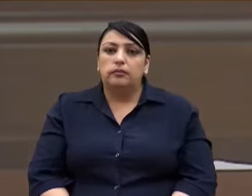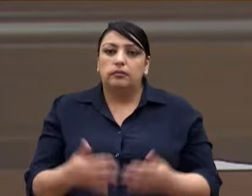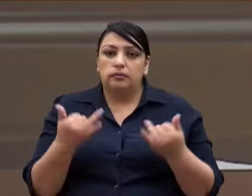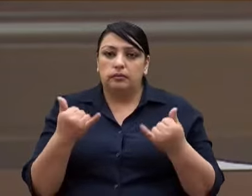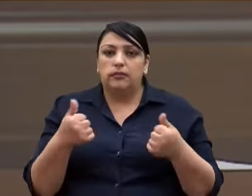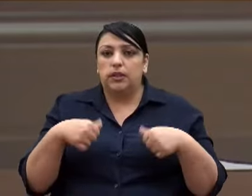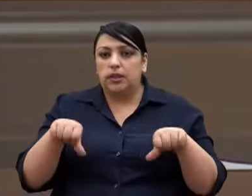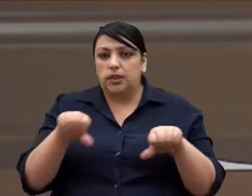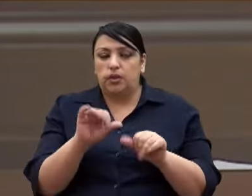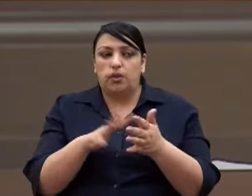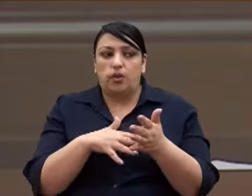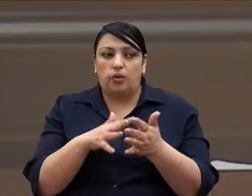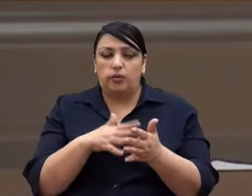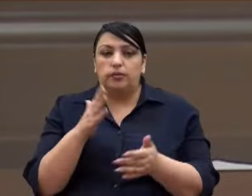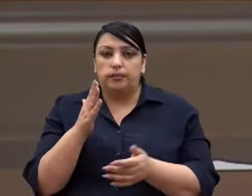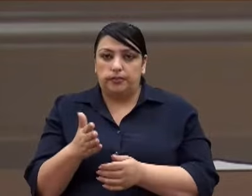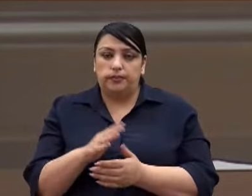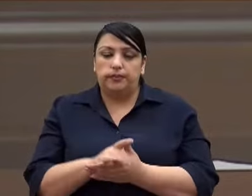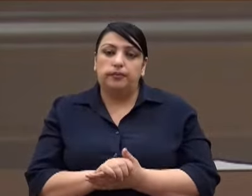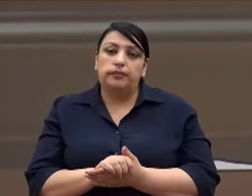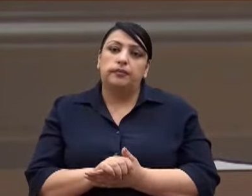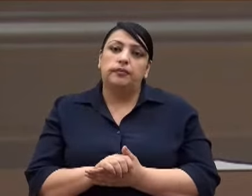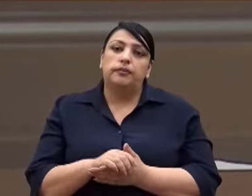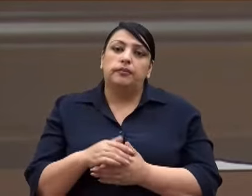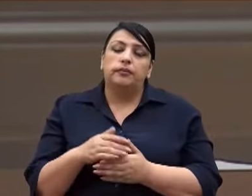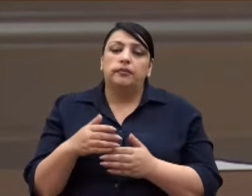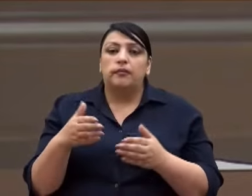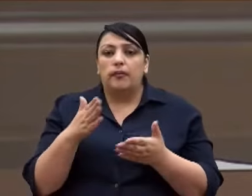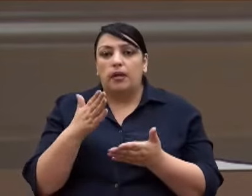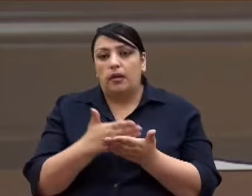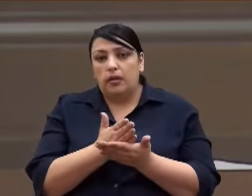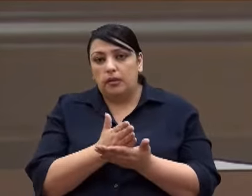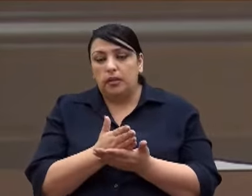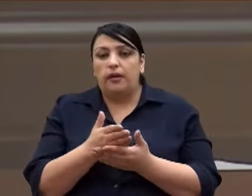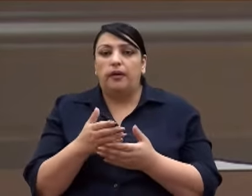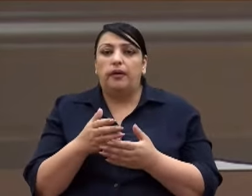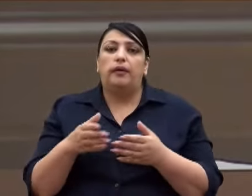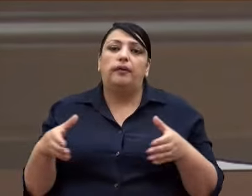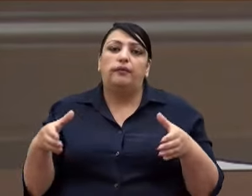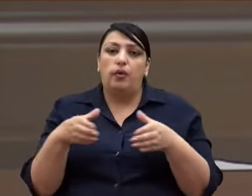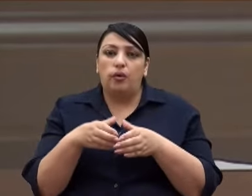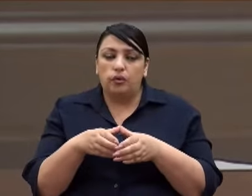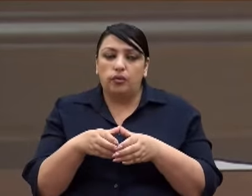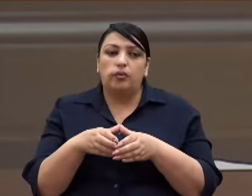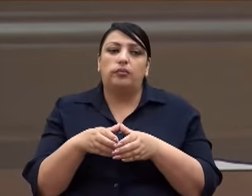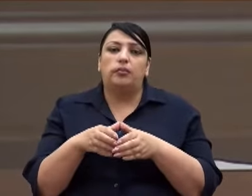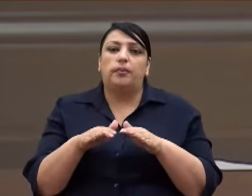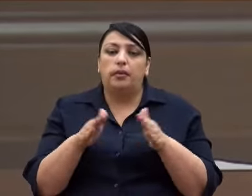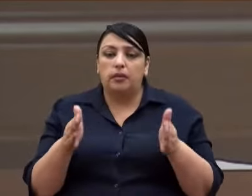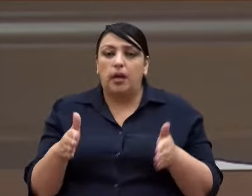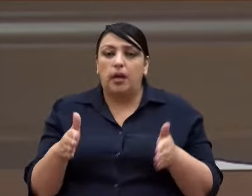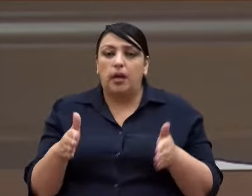հաջորդ ելույթի համար Արևելյան գործընկերության քաղաքացիական հասարակության ֆորումի Հայաստանի ազգային պլատֆորմի համակարգող Էդգար Խաչատրյան, խնդրեմ պան